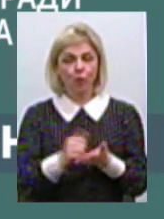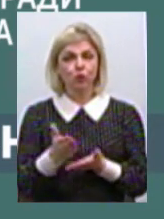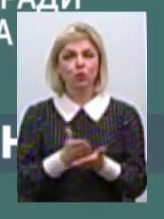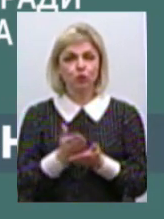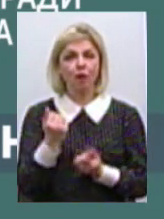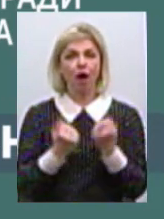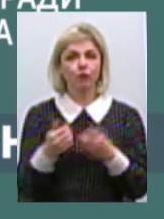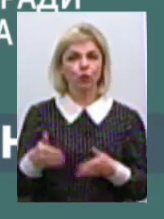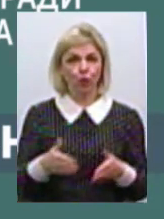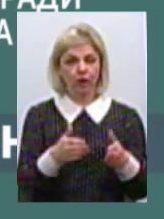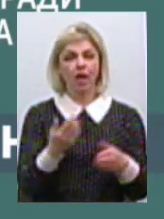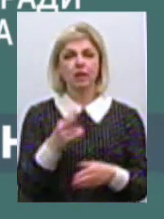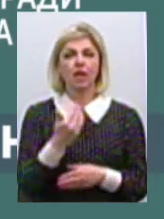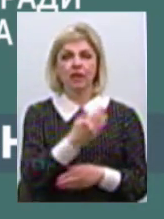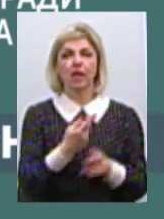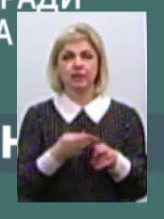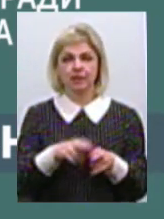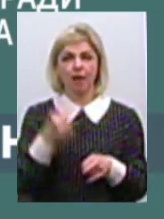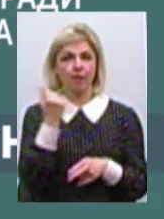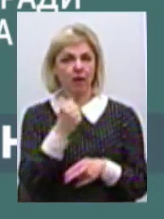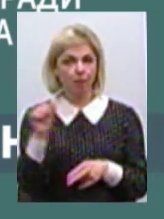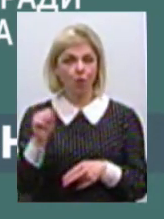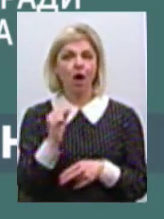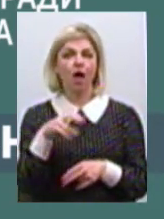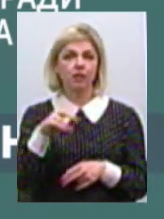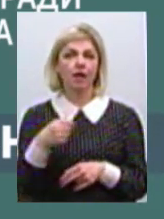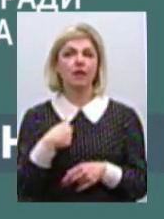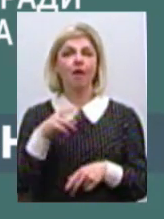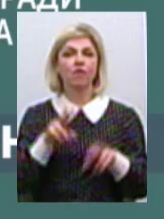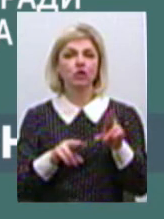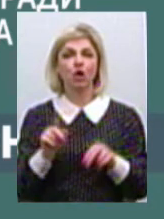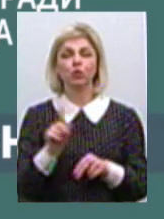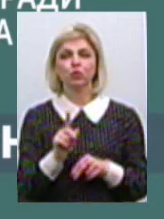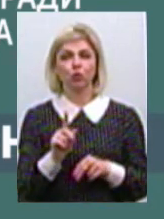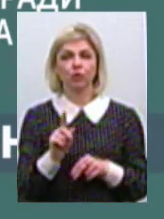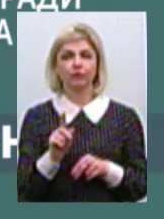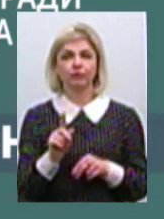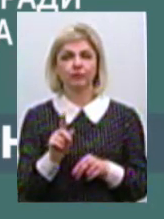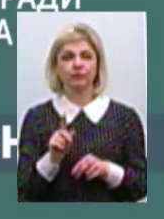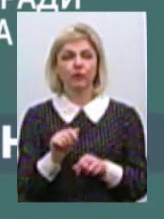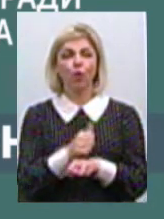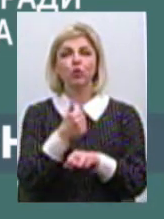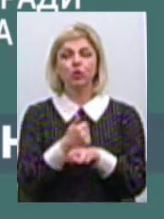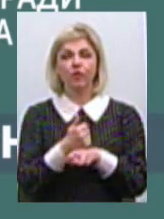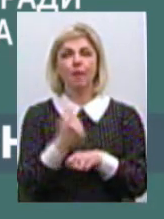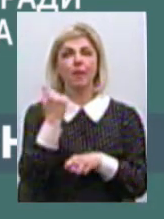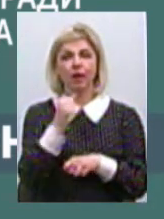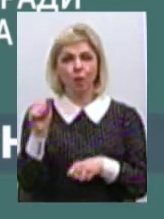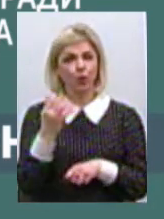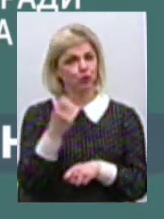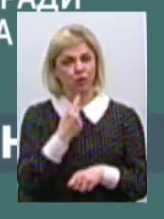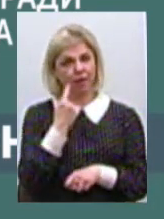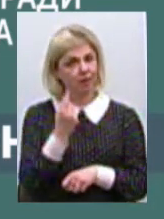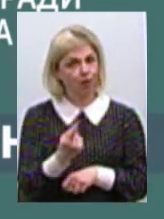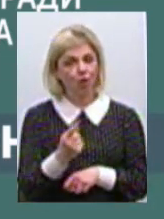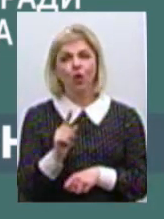це для них це перемога. Але я вважаю, що до основної перемоги ще далеко,